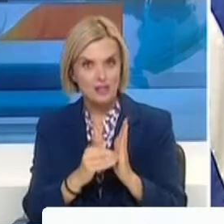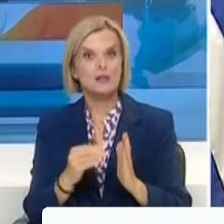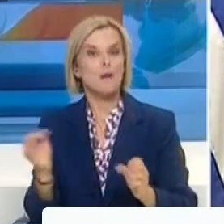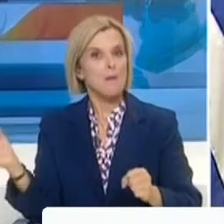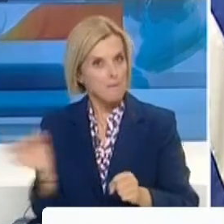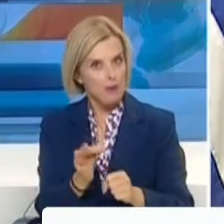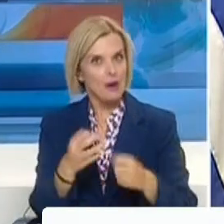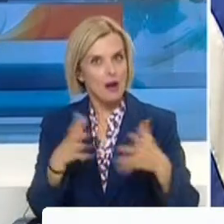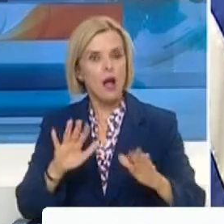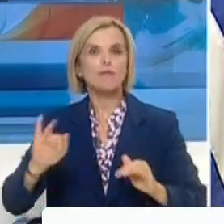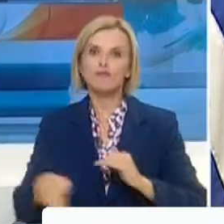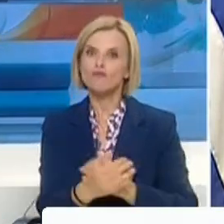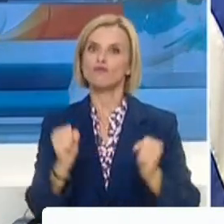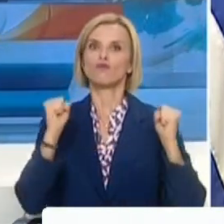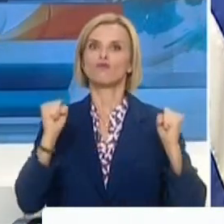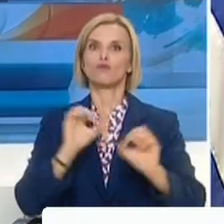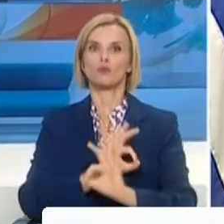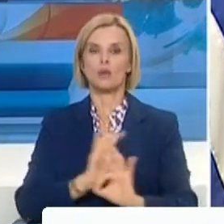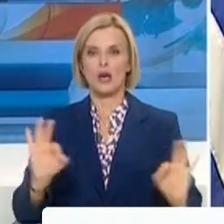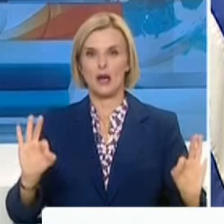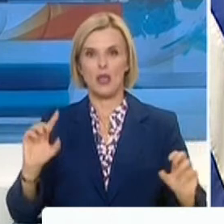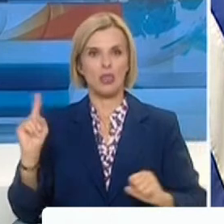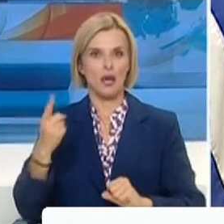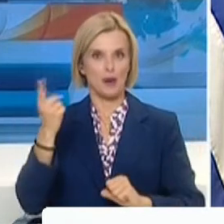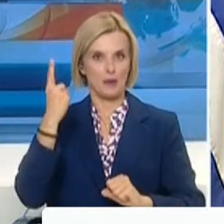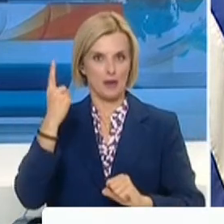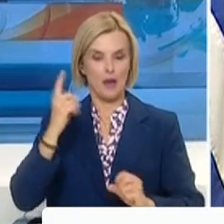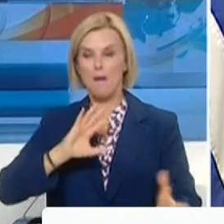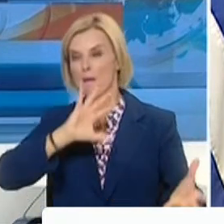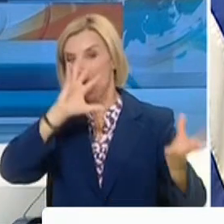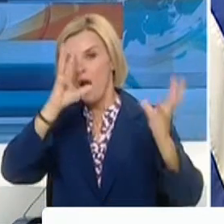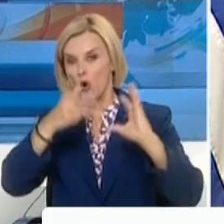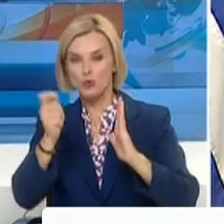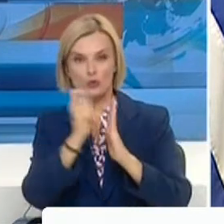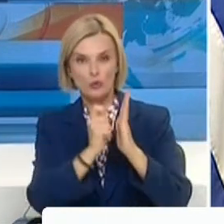μολύνθηκαν από τον ιό, ανέρωσαν και έγιναν καλά. Παγκόσμια έχουν καταγραφεί